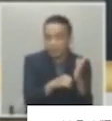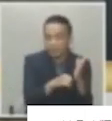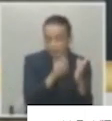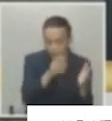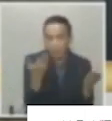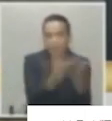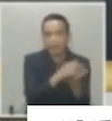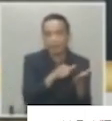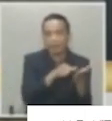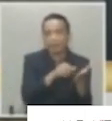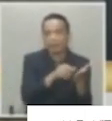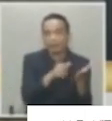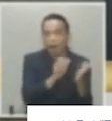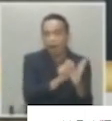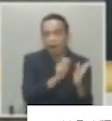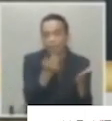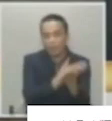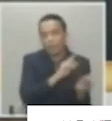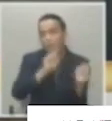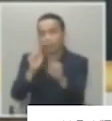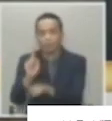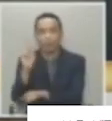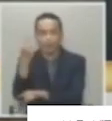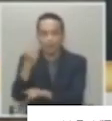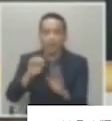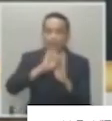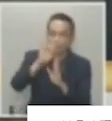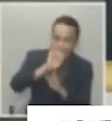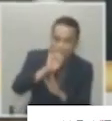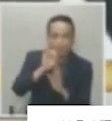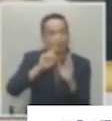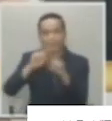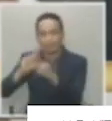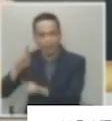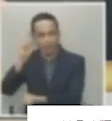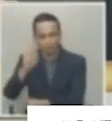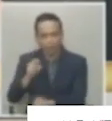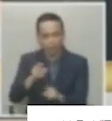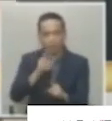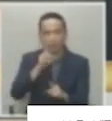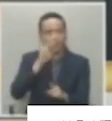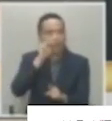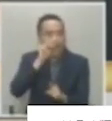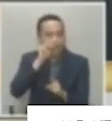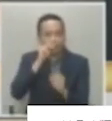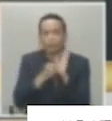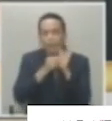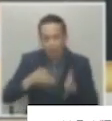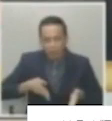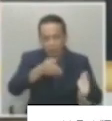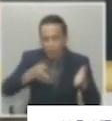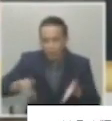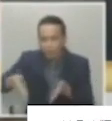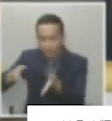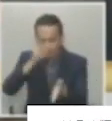ได้นะฮะโอนให้เชียงใหม่ได้ไงไม่ได้โอนให้ลำพูนได้ไหมไม่ได้เพราะมันต้องสร้างสองฝั่งแม่น้ำอ่ะท่าน